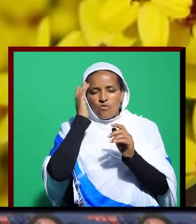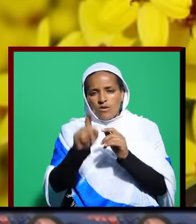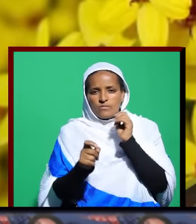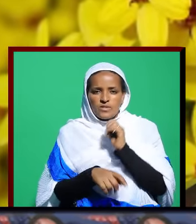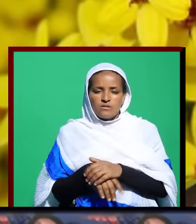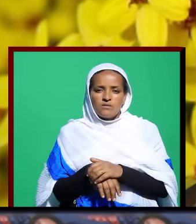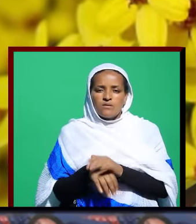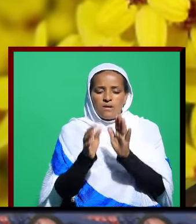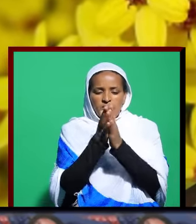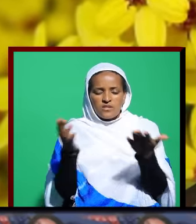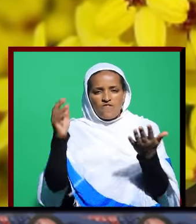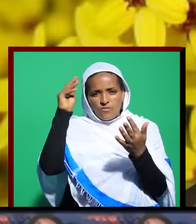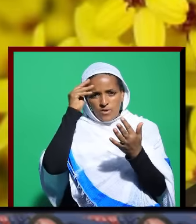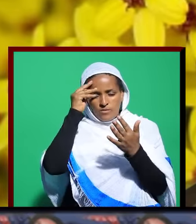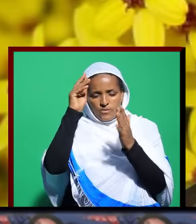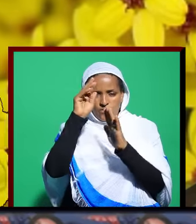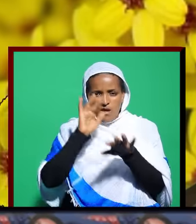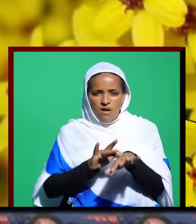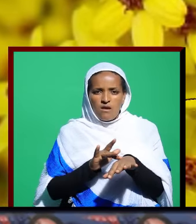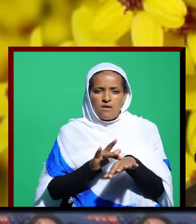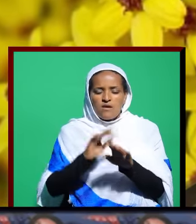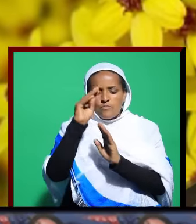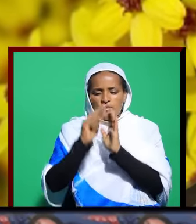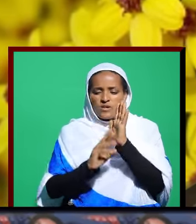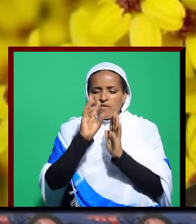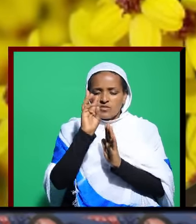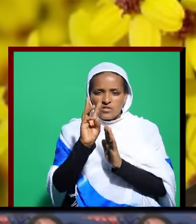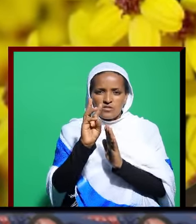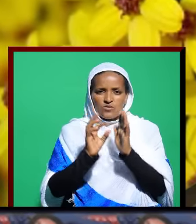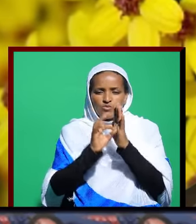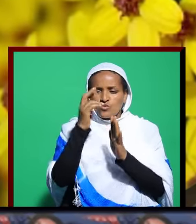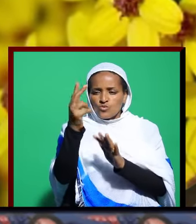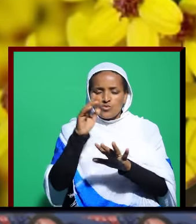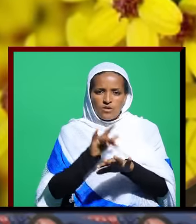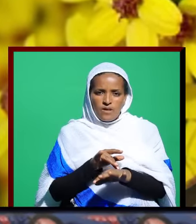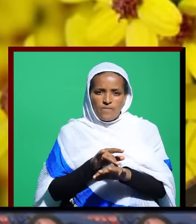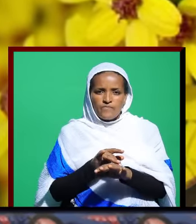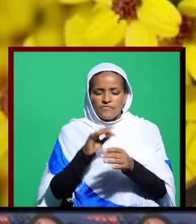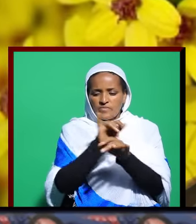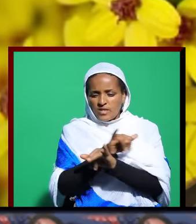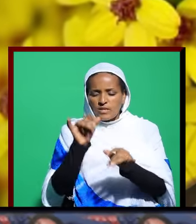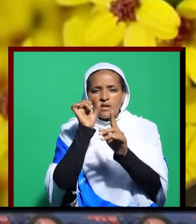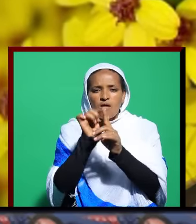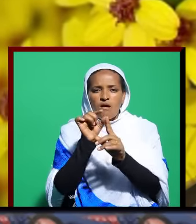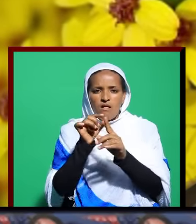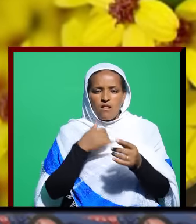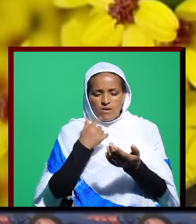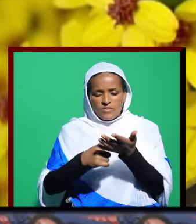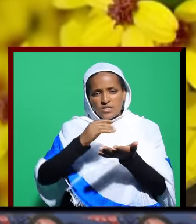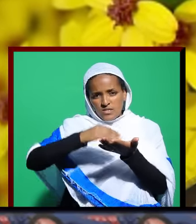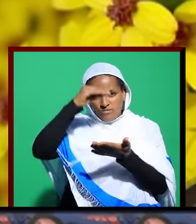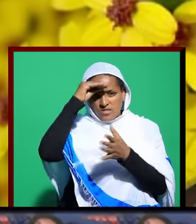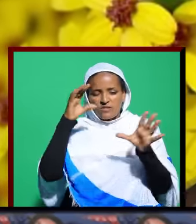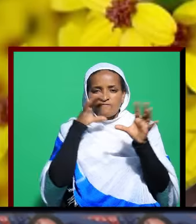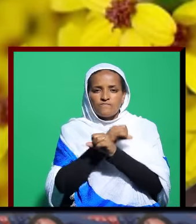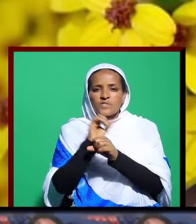እንዳለበት ማወቅ አለብን። መጽሐፈ መክብብ ላይ ምዕራፍ 6 ቁጥር 3 ላይ እንዲህ የሚል ኃይለ ቃል አለ።